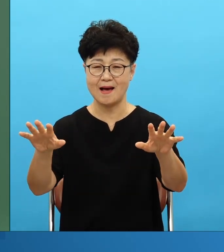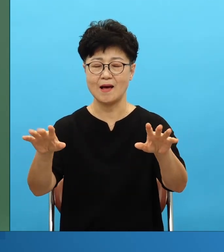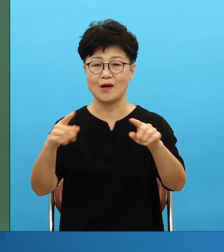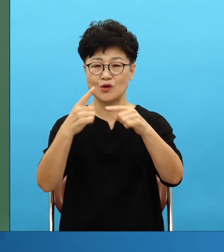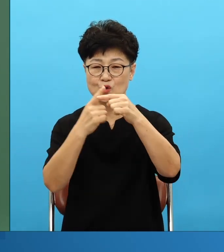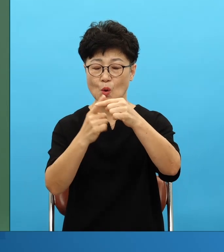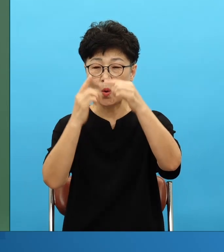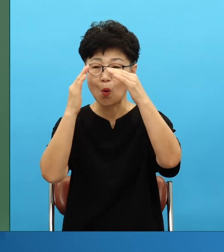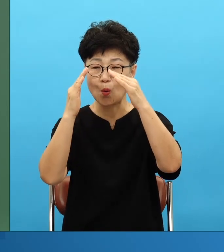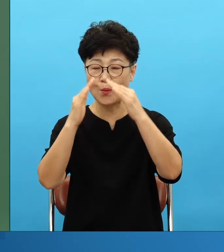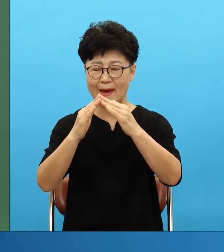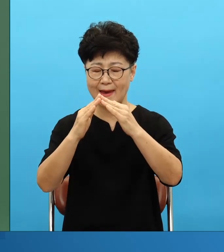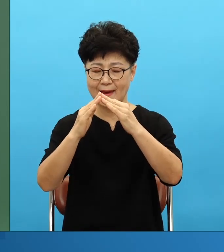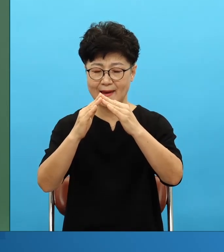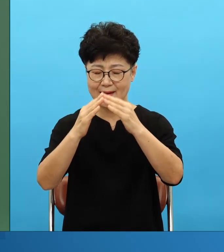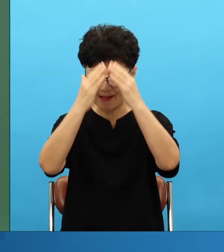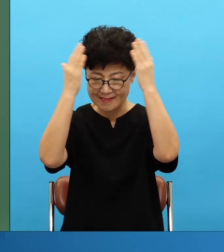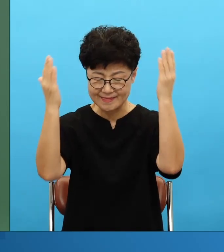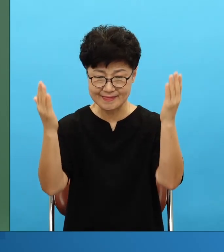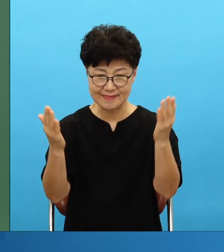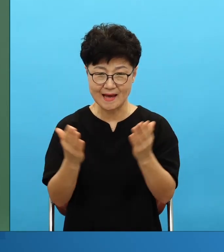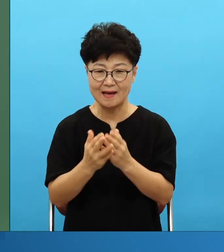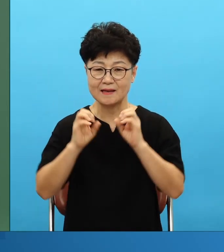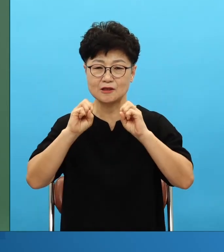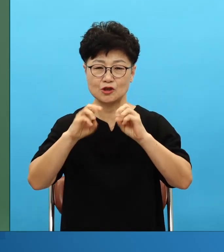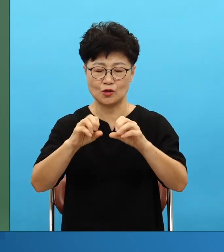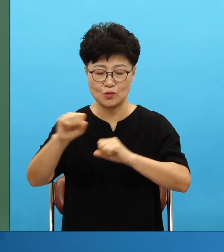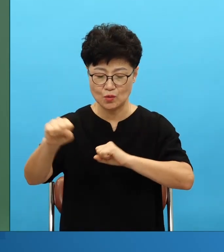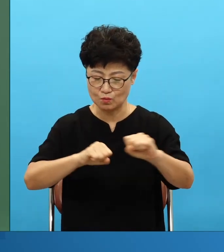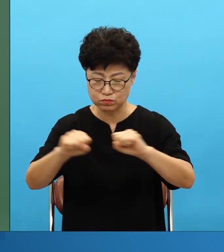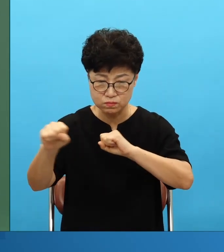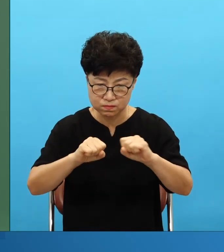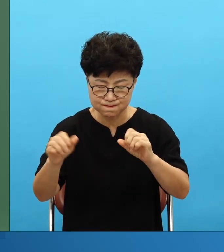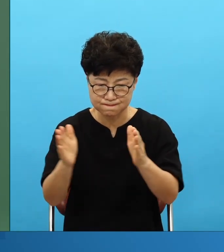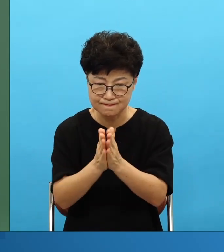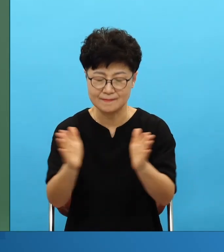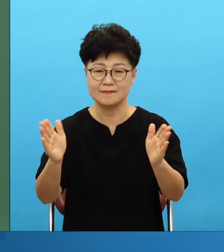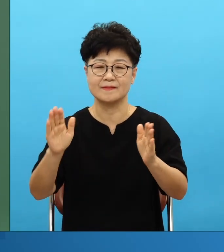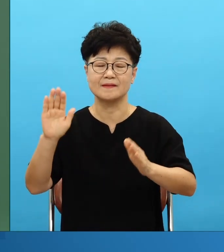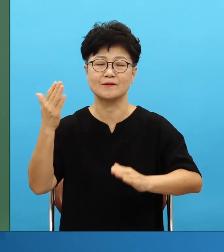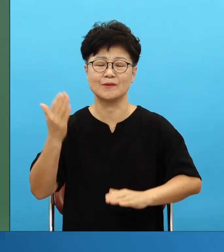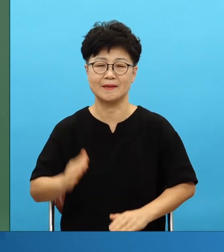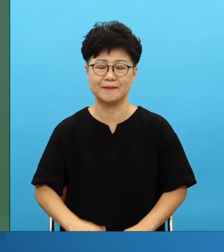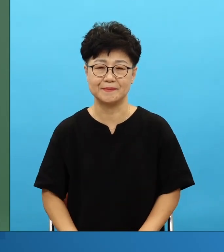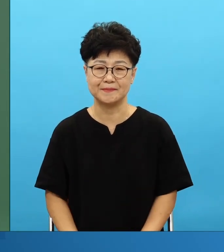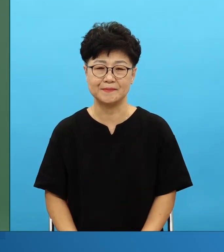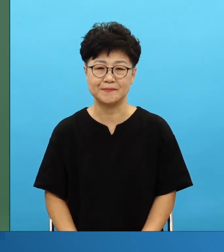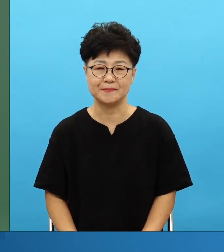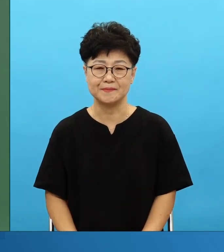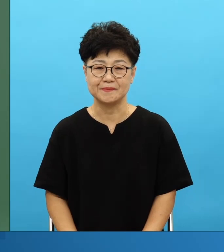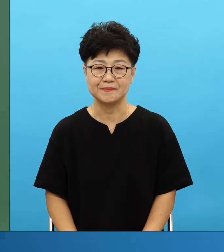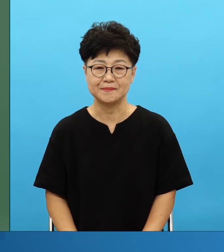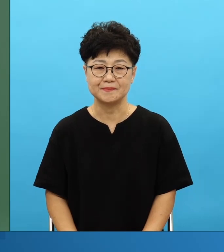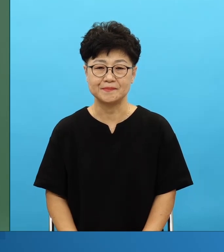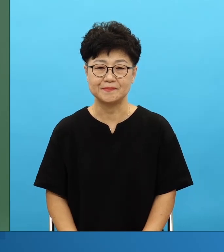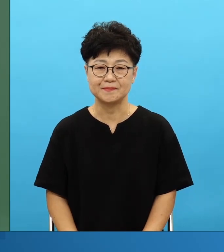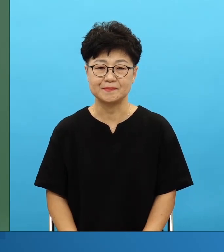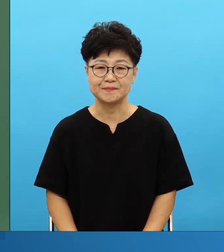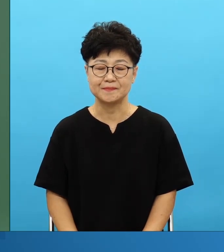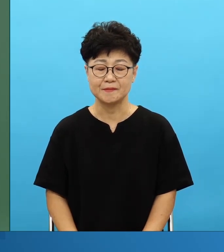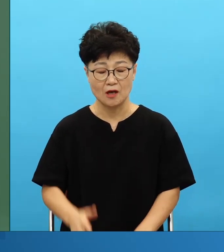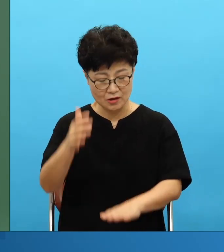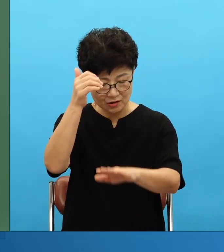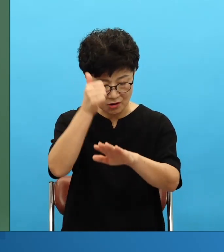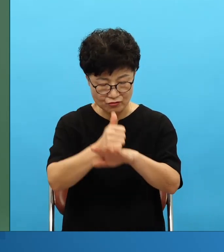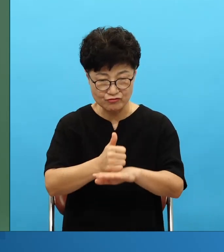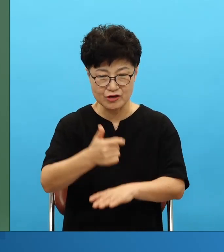하나는 불을 붙이면 그 전체 불나잖아요. It may not seem like much, but when you start a small fire with a spark, the entire place is lit on fire. 그렇게 6군데서 한 겁니다.